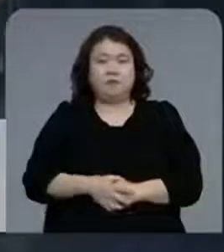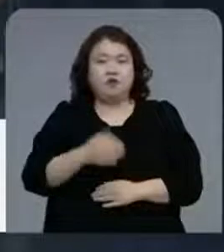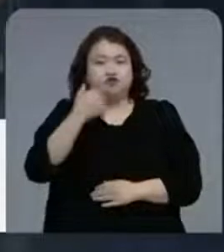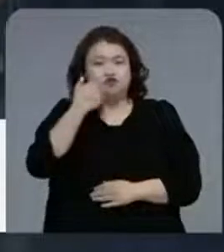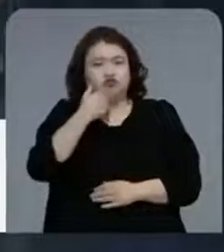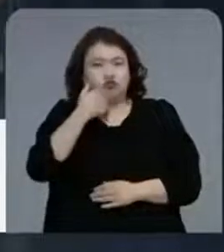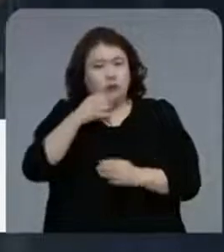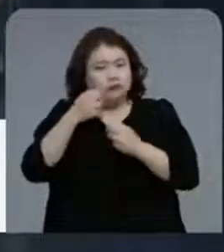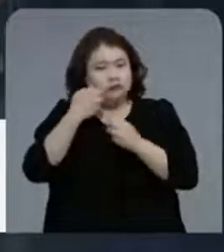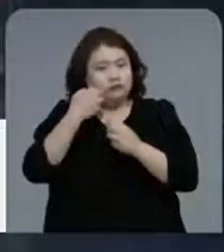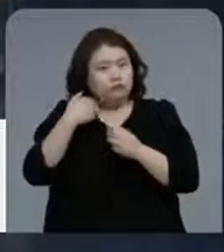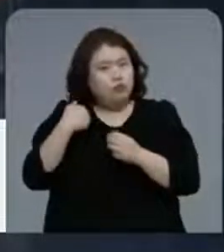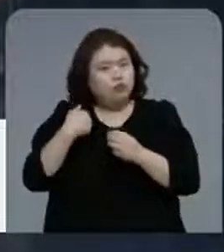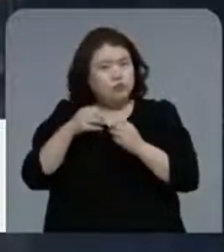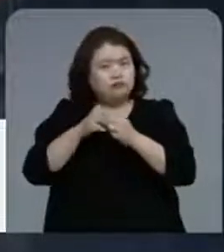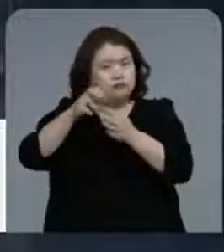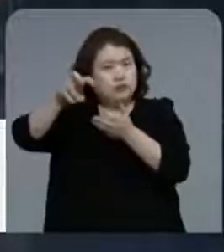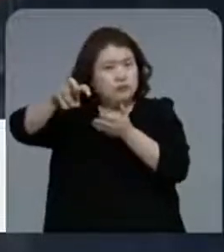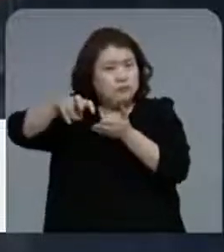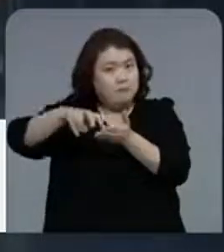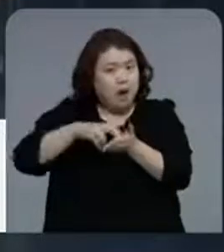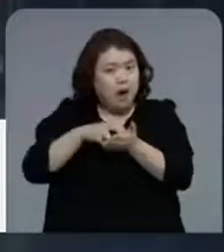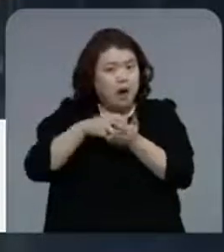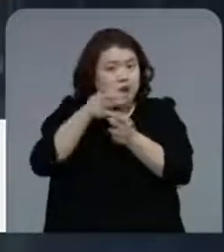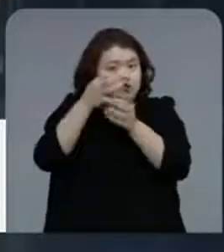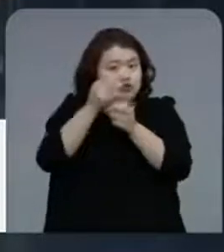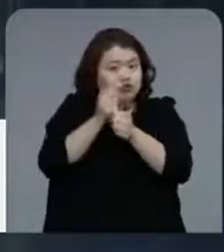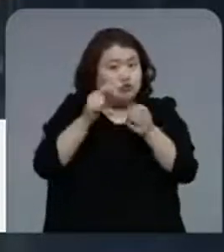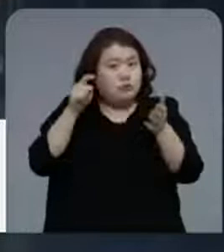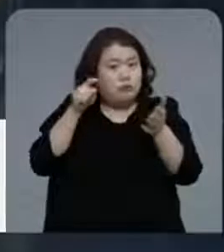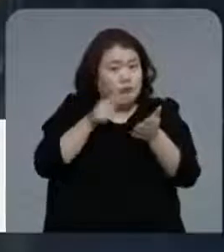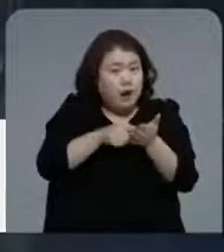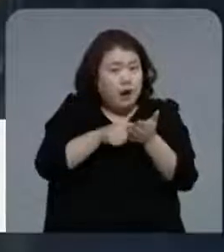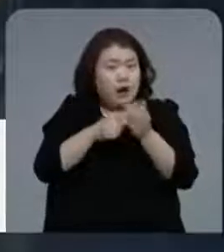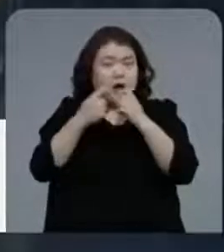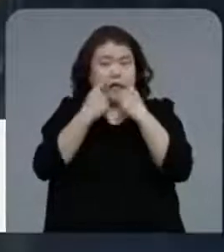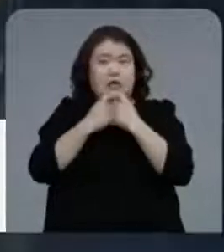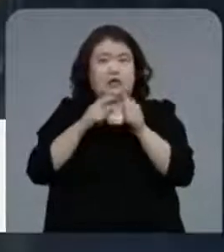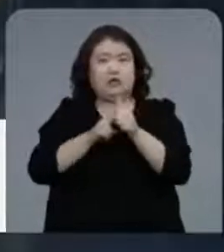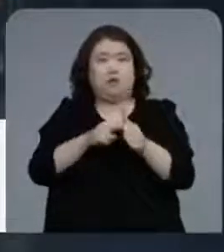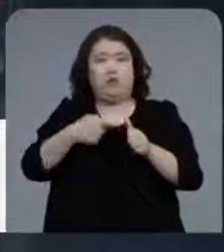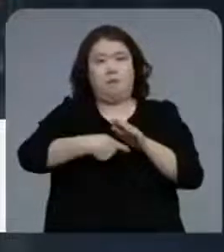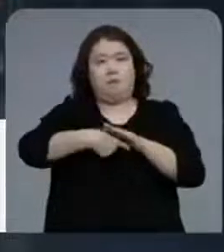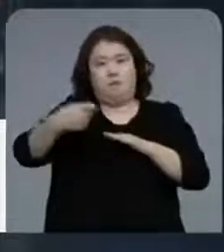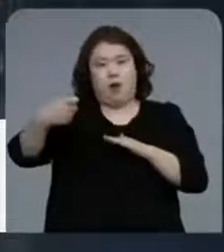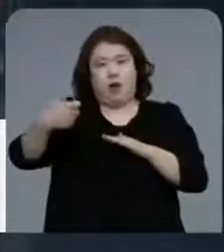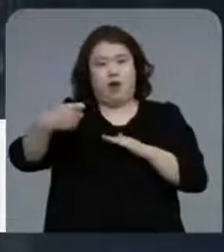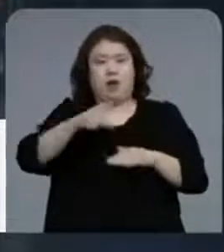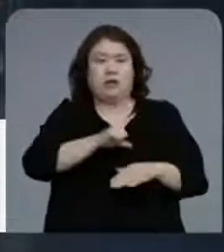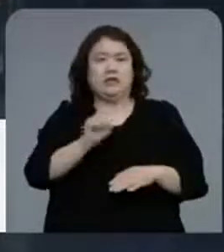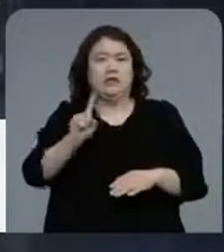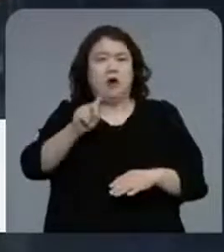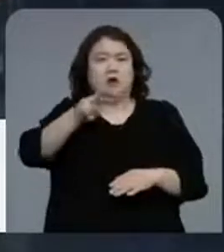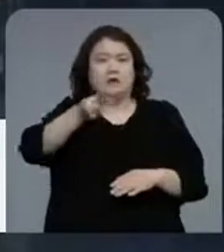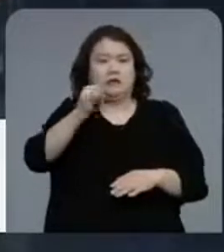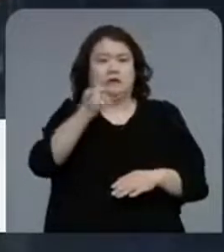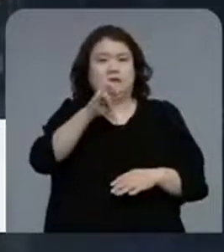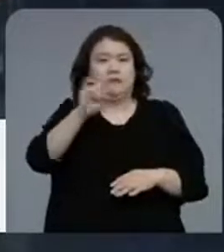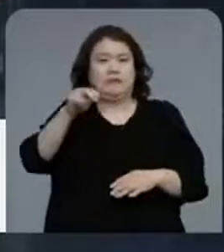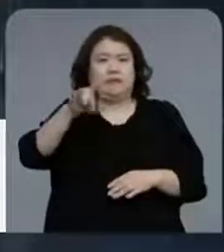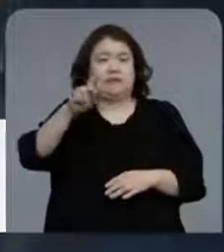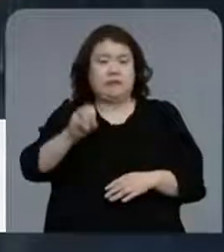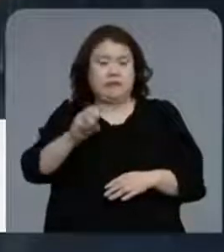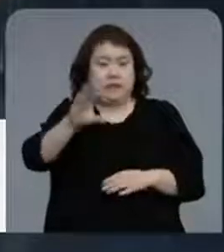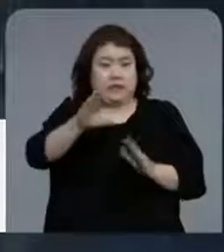누군가 보낸 문자 메시지의 링크를 누르면 휴대전화 사용자의 개인정보를 빼내는 것을 스미싱 범죄라고 하죠.